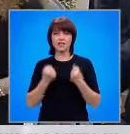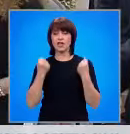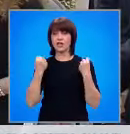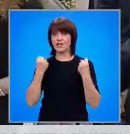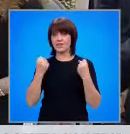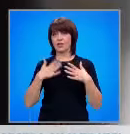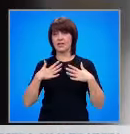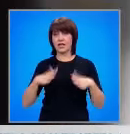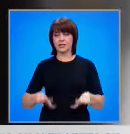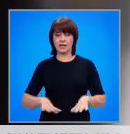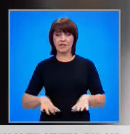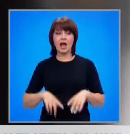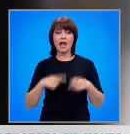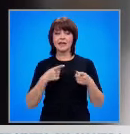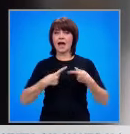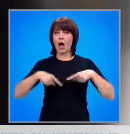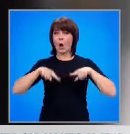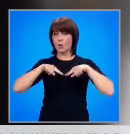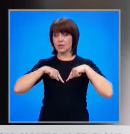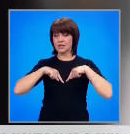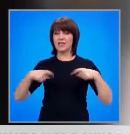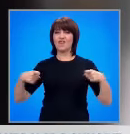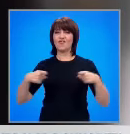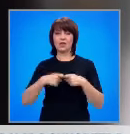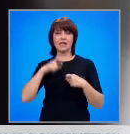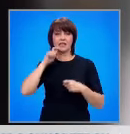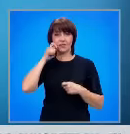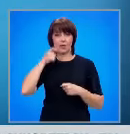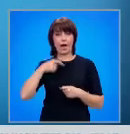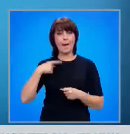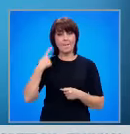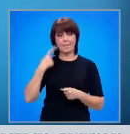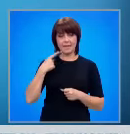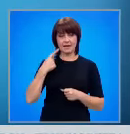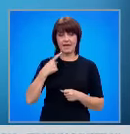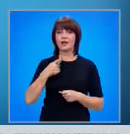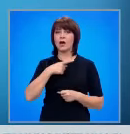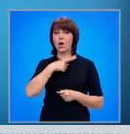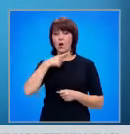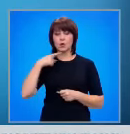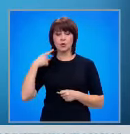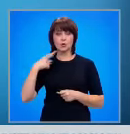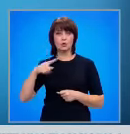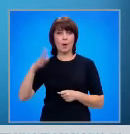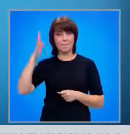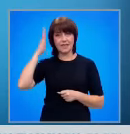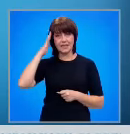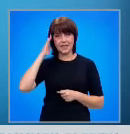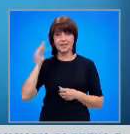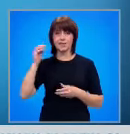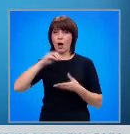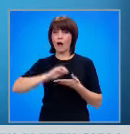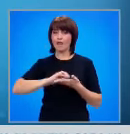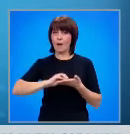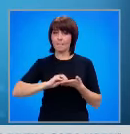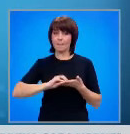Така Пугачова публично осъди войната в Украйна. В петък Руското министерство на правосъдието включи шоумена Максим Галкин в списъка на